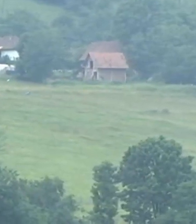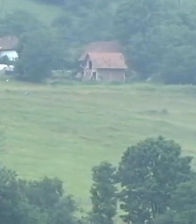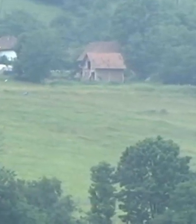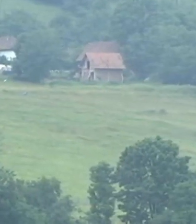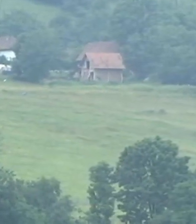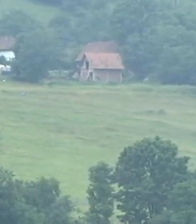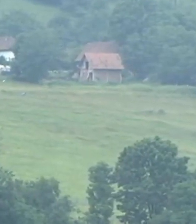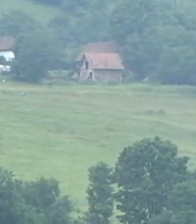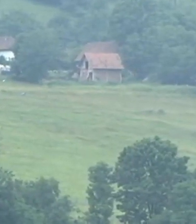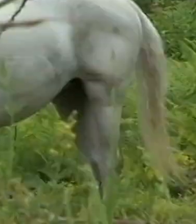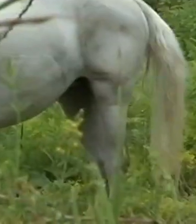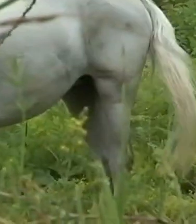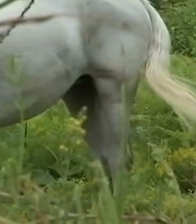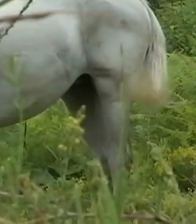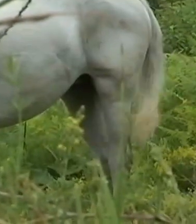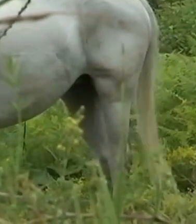nikom.